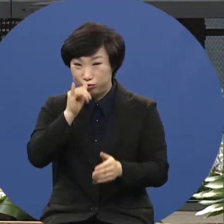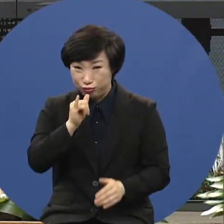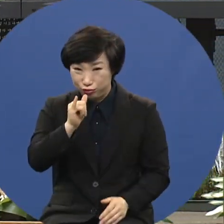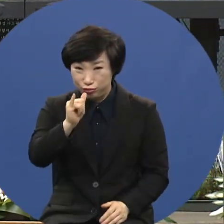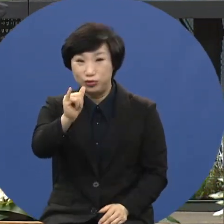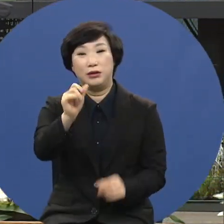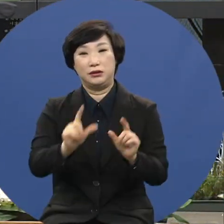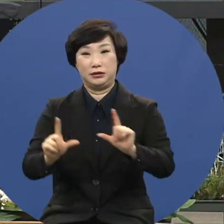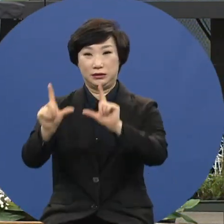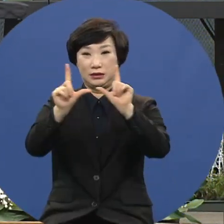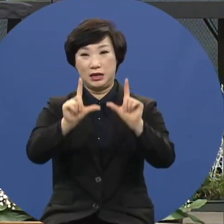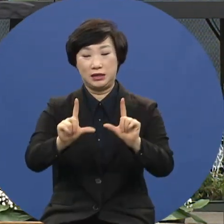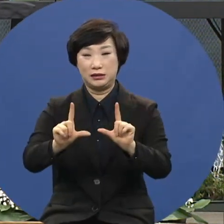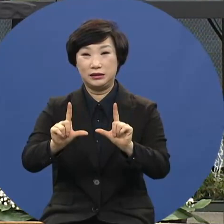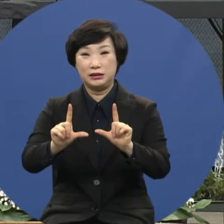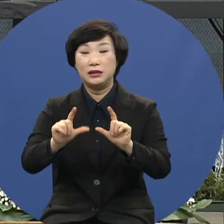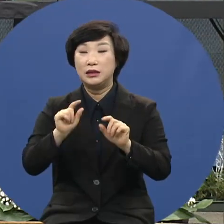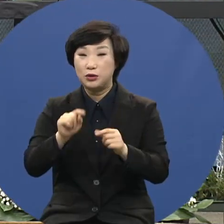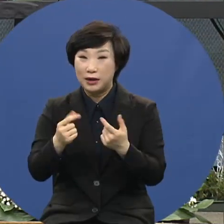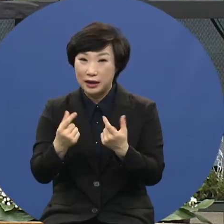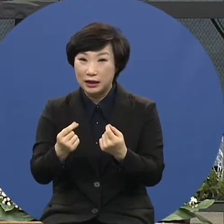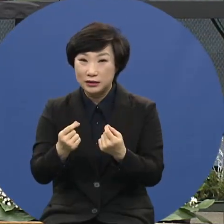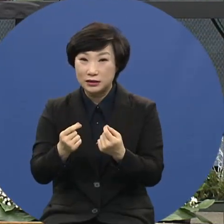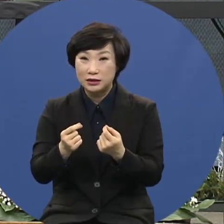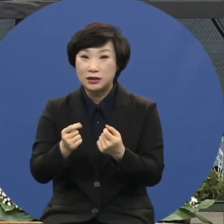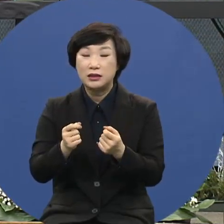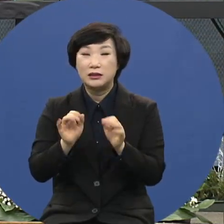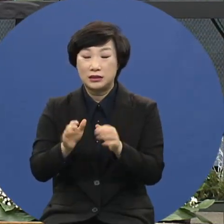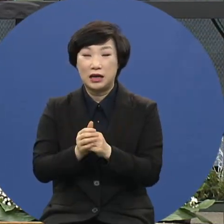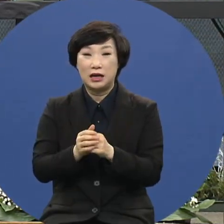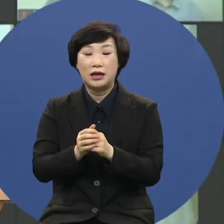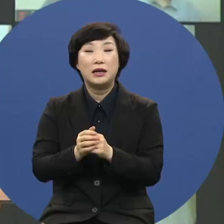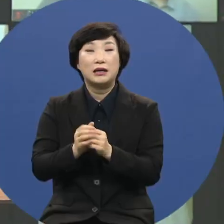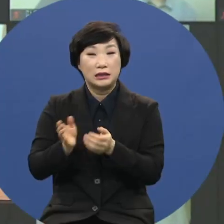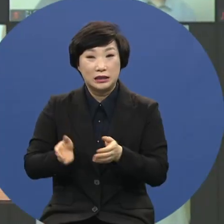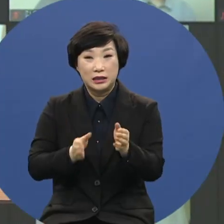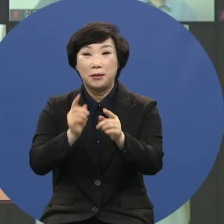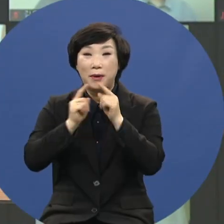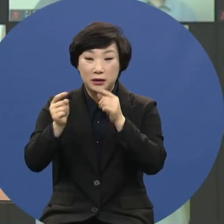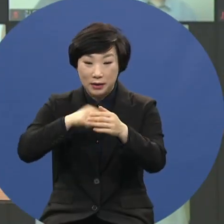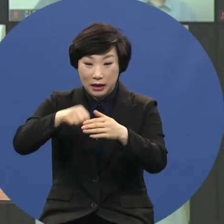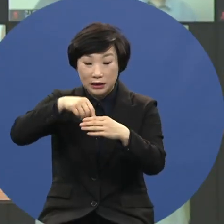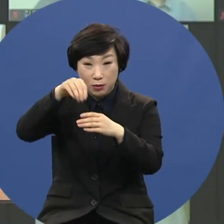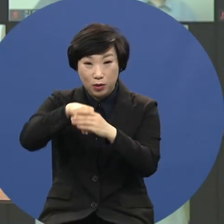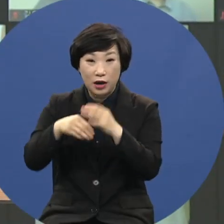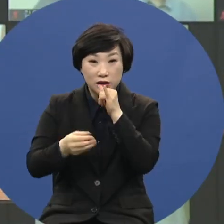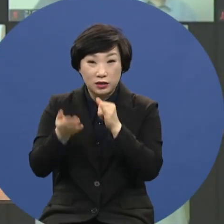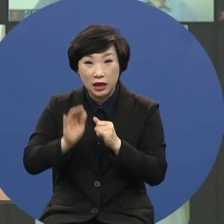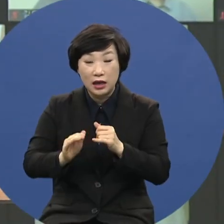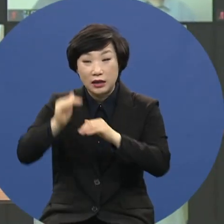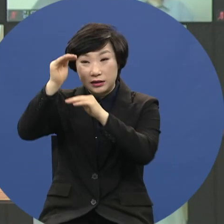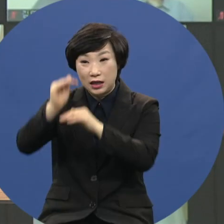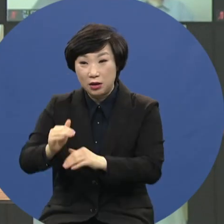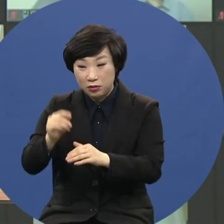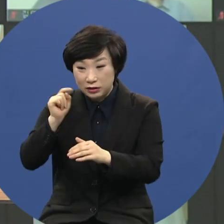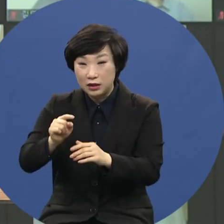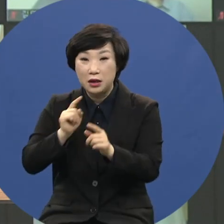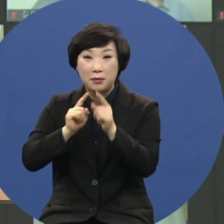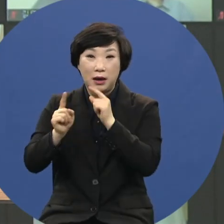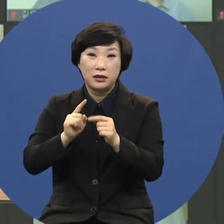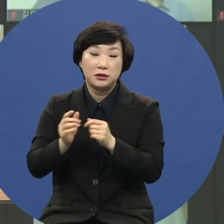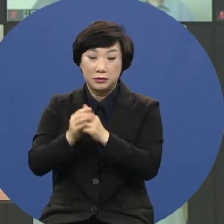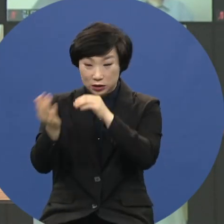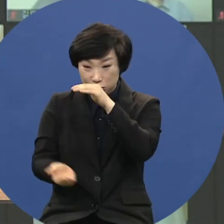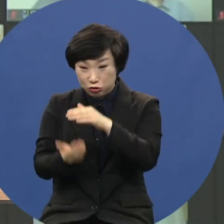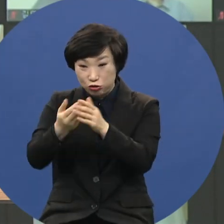훌륭하게 살아가는 그런 길이 말씀 안에 있는데 그 말씀은 내용 안에 있는 말씀을